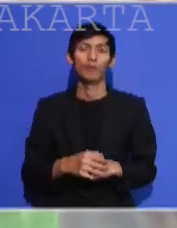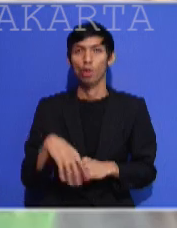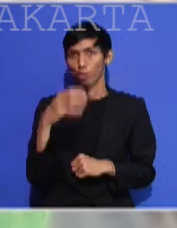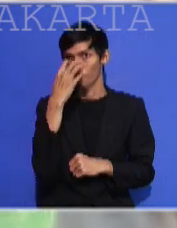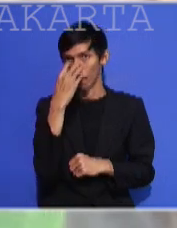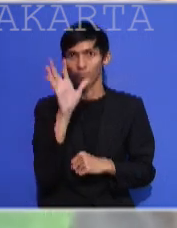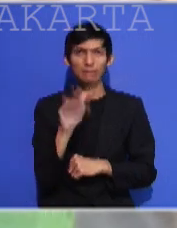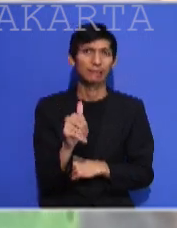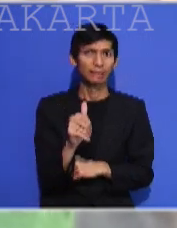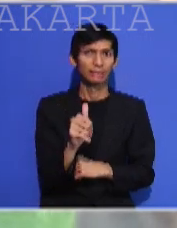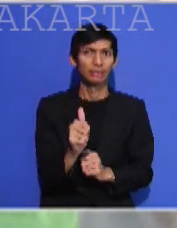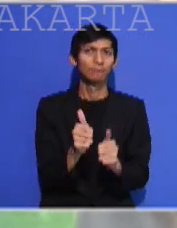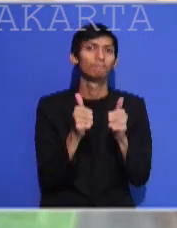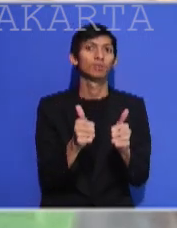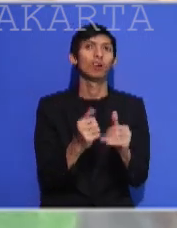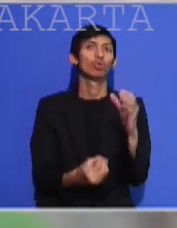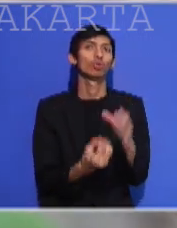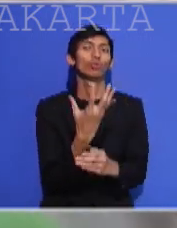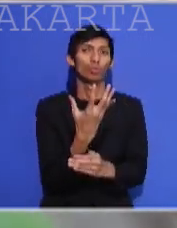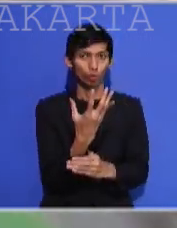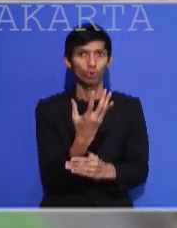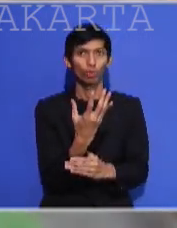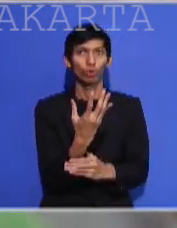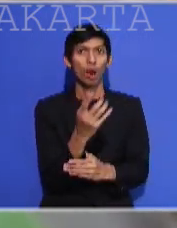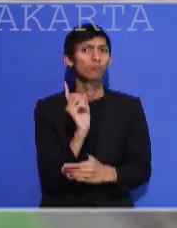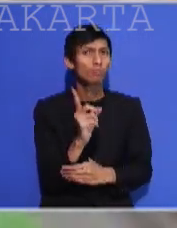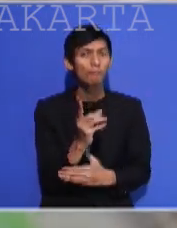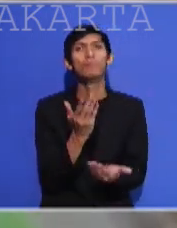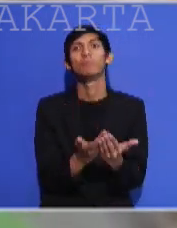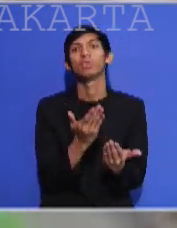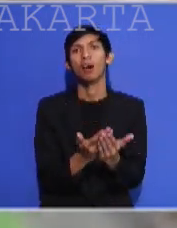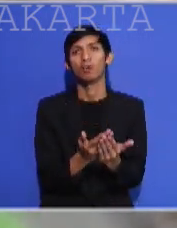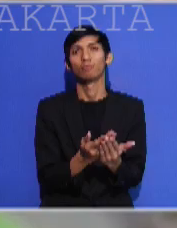tasih kapetang sae dipun budidaya amargi panyuwunanipun